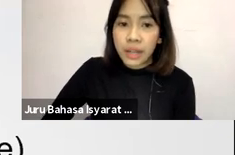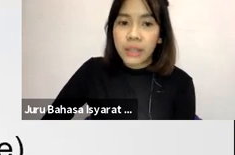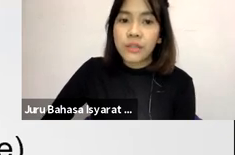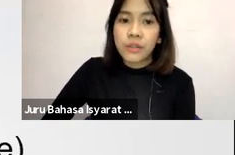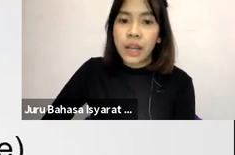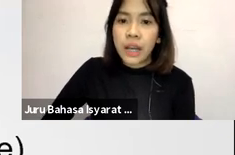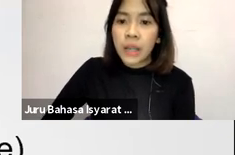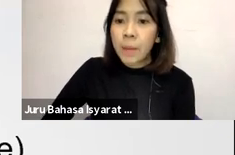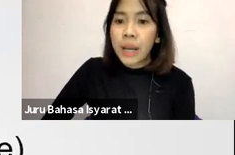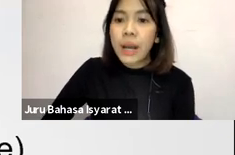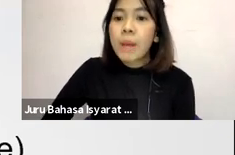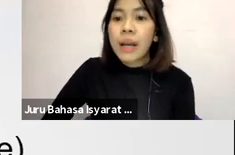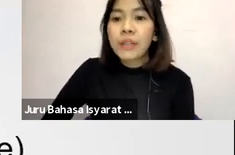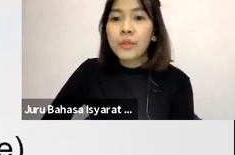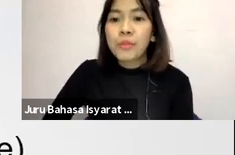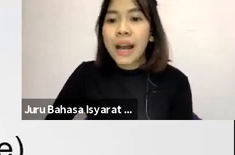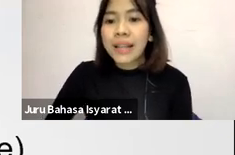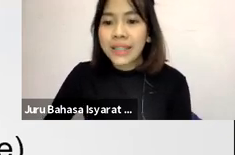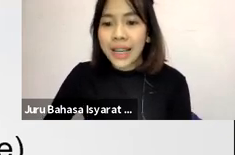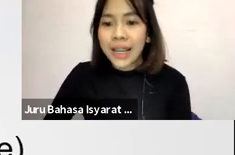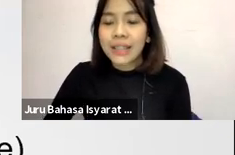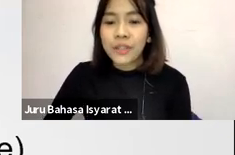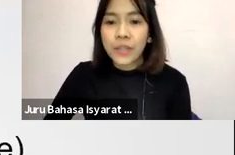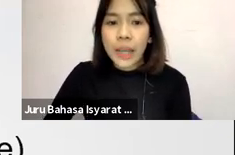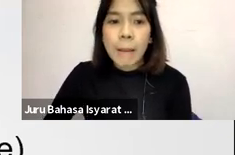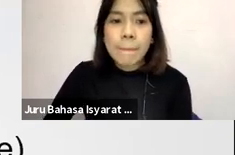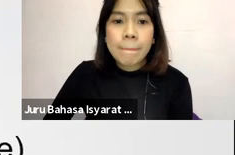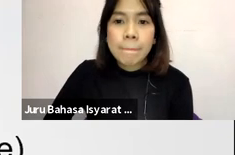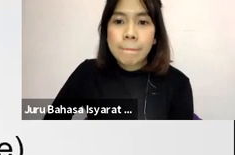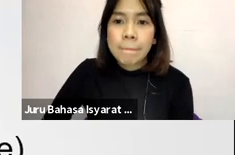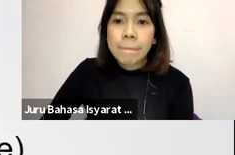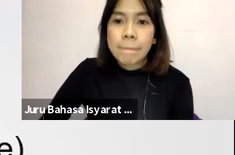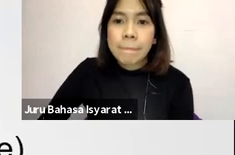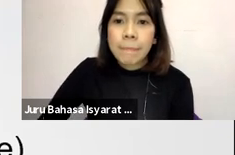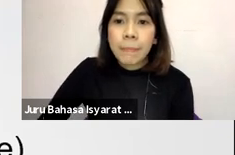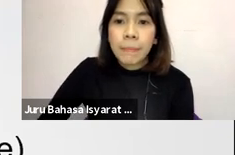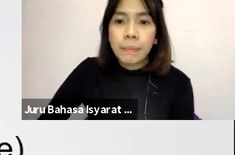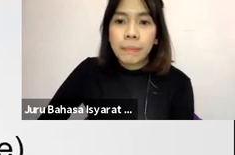juru bahasa isyarat di Yogyakarta kepada para juru bahasa isyarat di Jogja